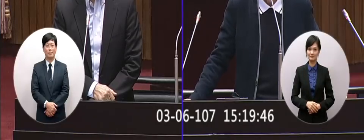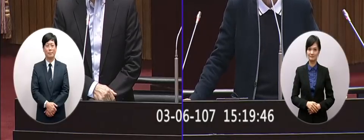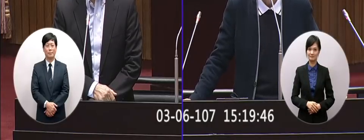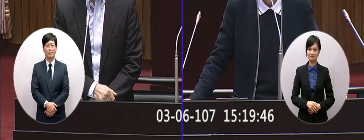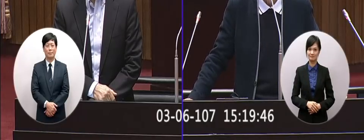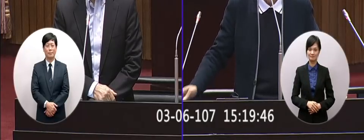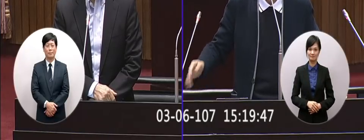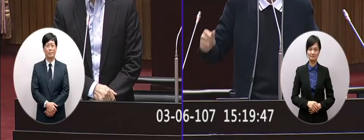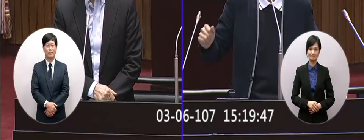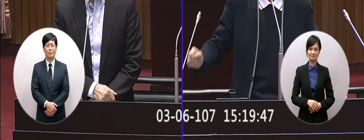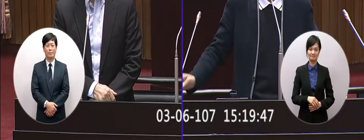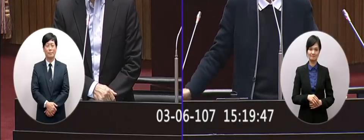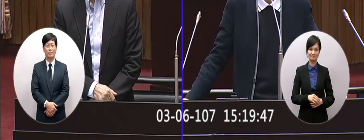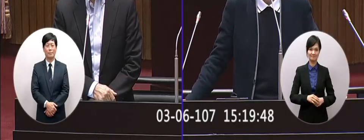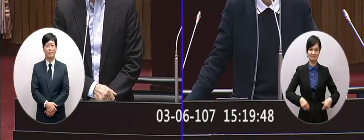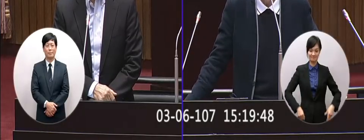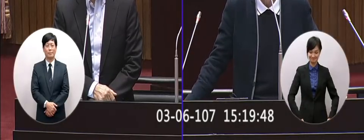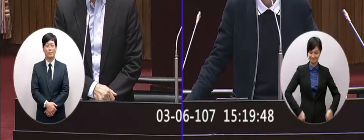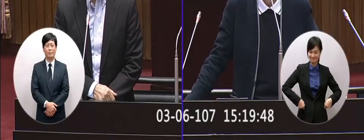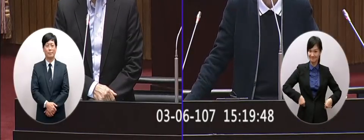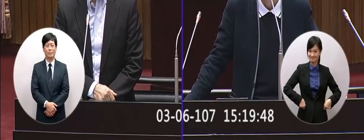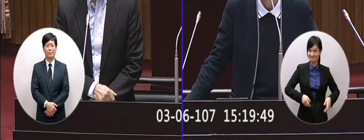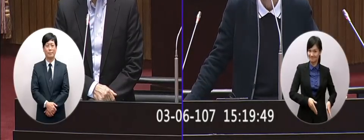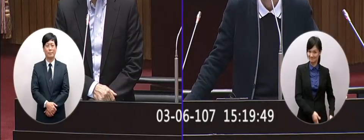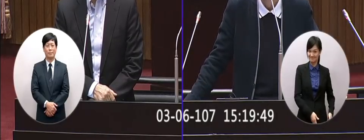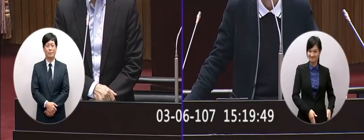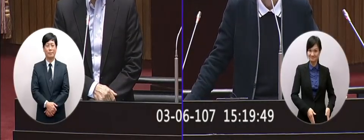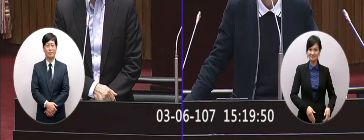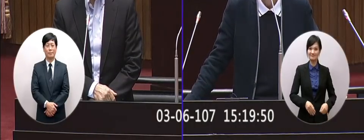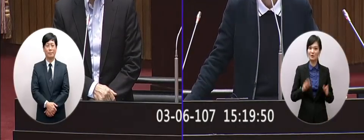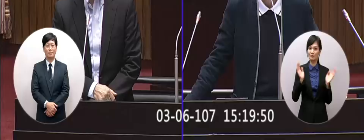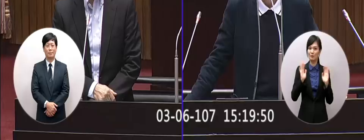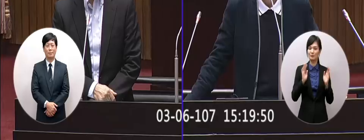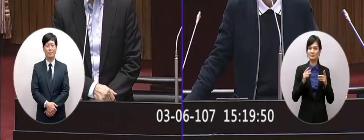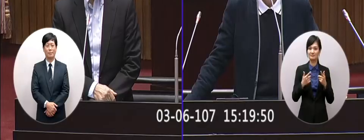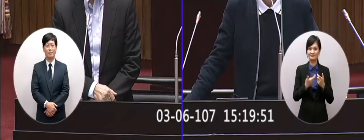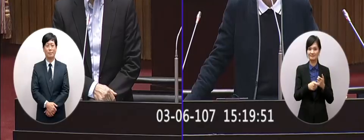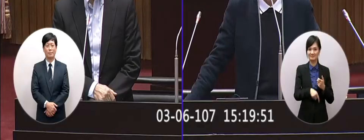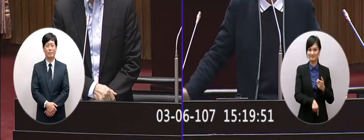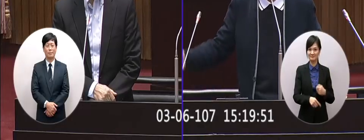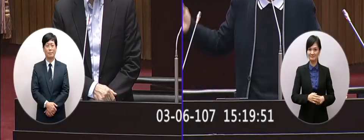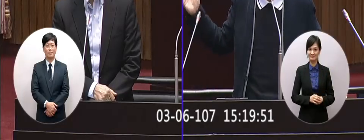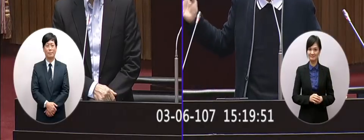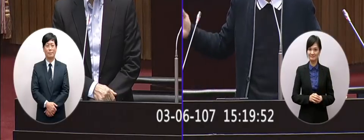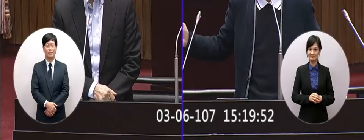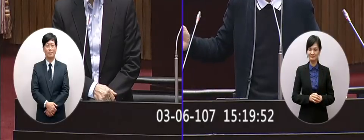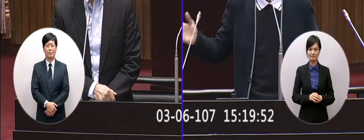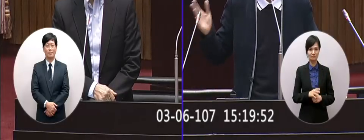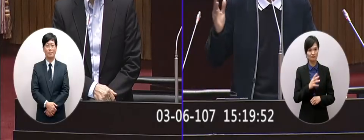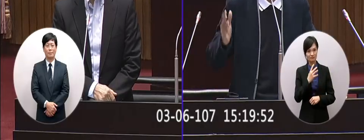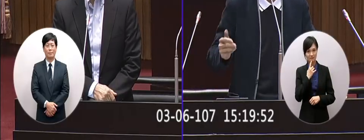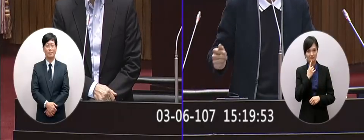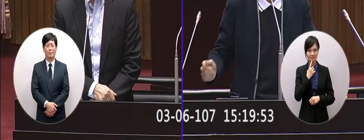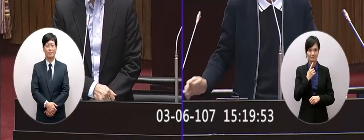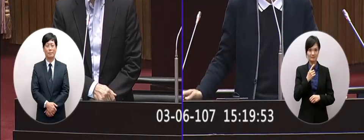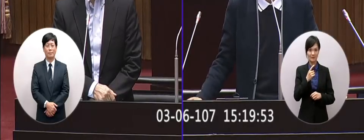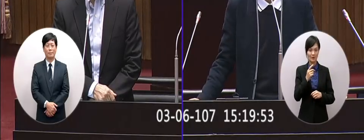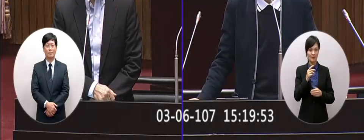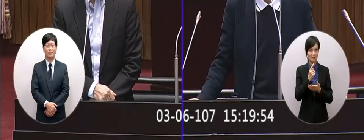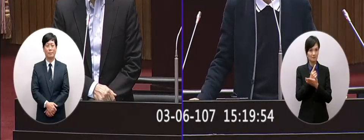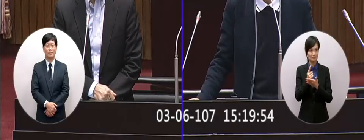讲开裆裤啦。人家客家讲啊，开裤窿啊，哦，啊做野神父，本头个看